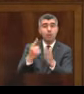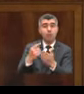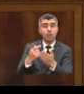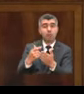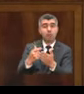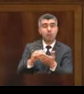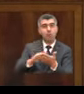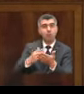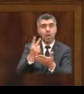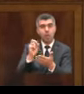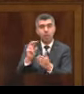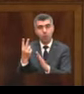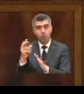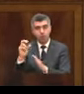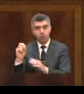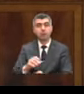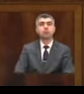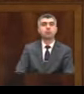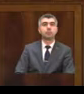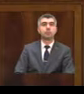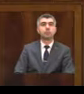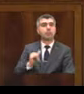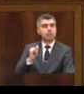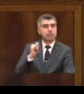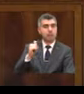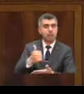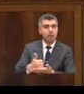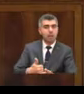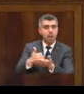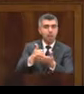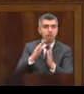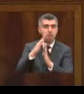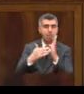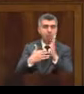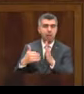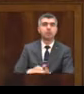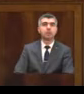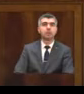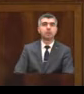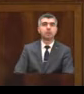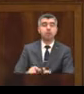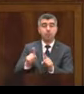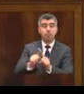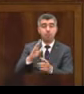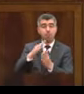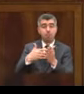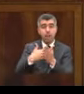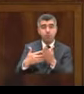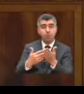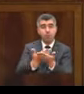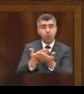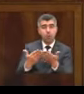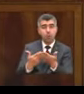في إطار سنة 2020، ويستمر هذا الدعم لهذا البرنامج. مواصلة تنفيذ البرنامج الوطني للتأهيل في مجال